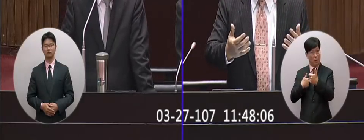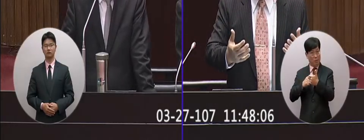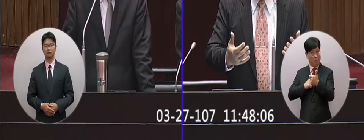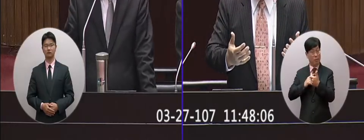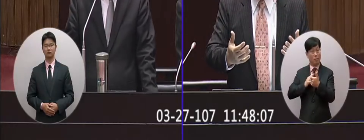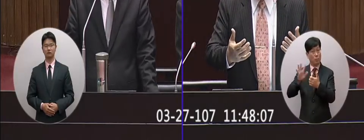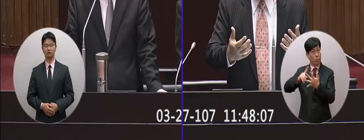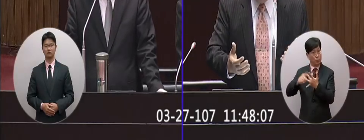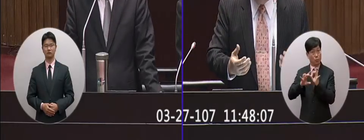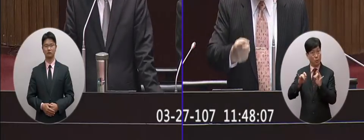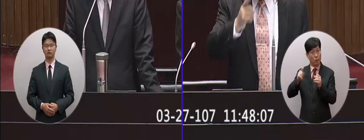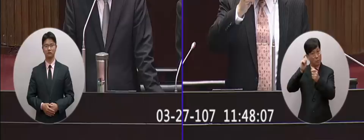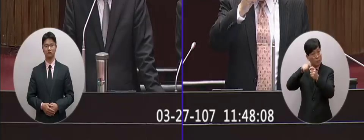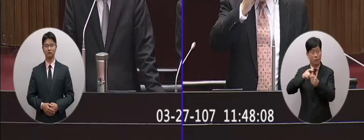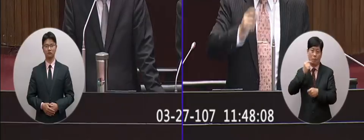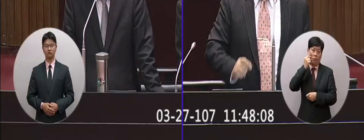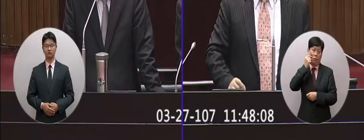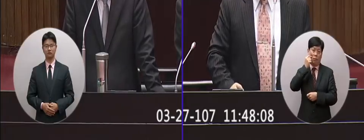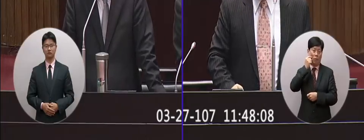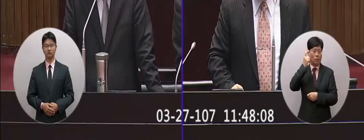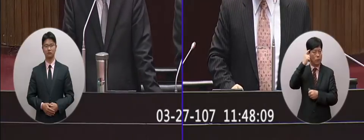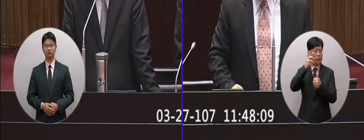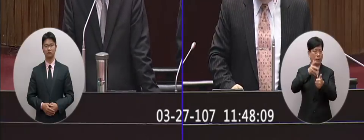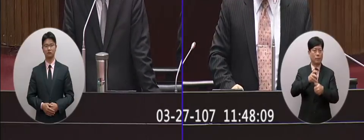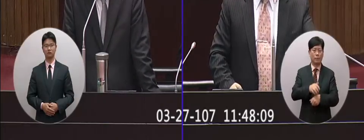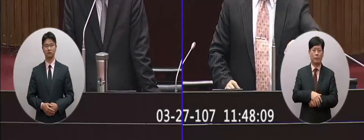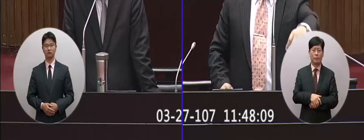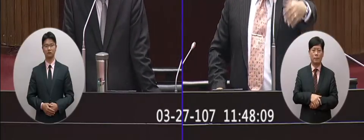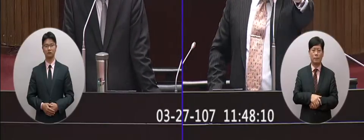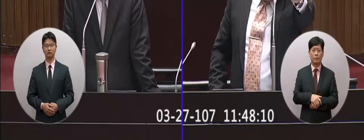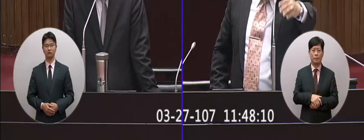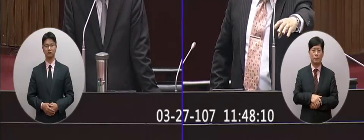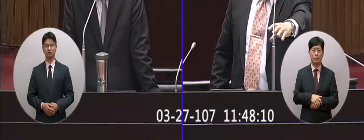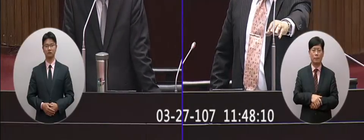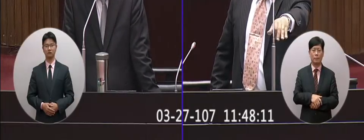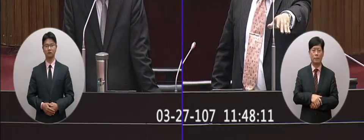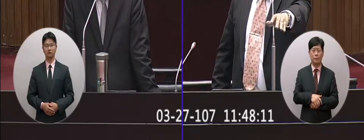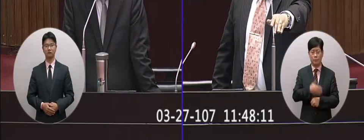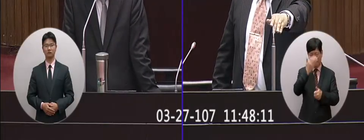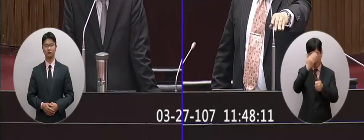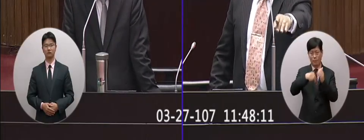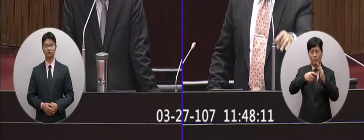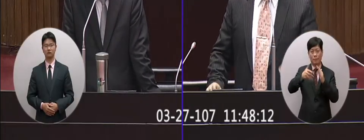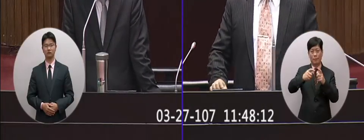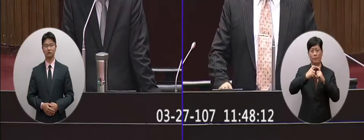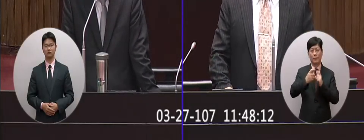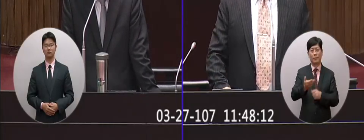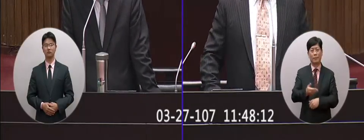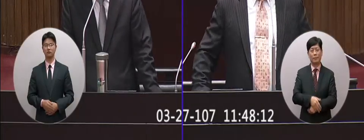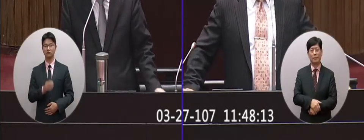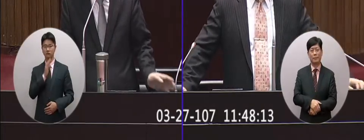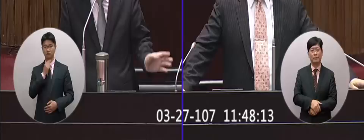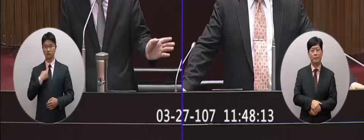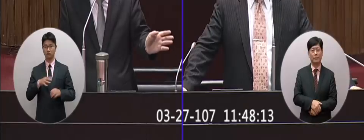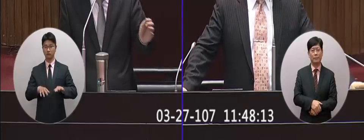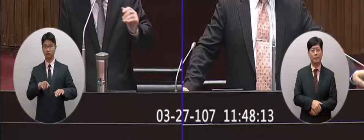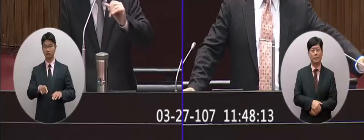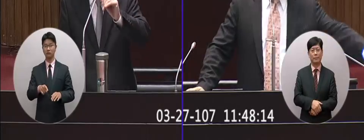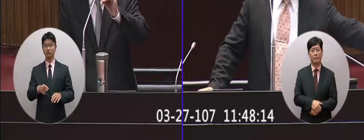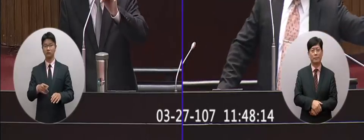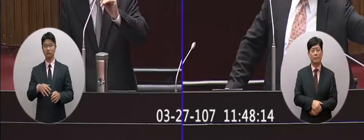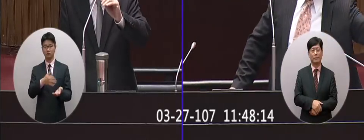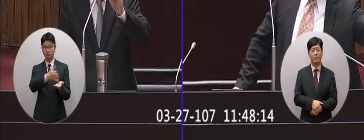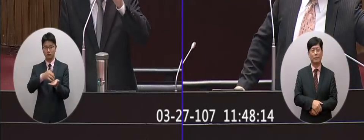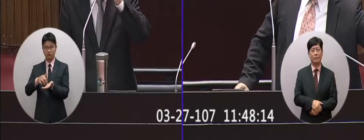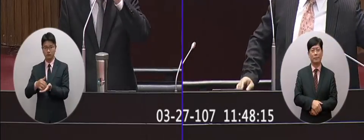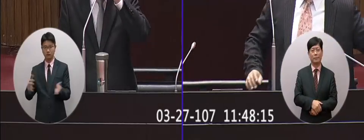们不缺地的一个目的？这是我要问的问题之一了。好，这个请赖院长回答一下。 是这个估计起